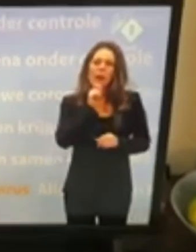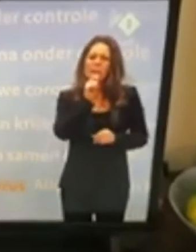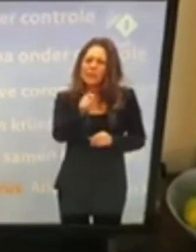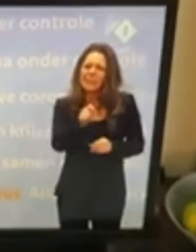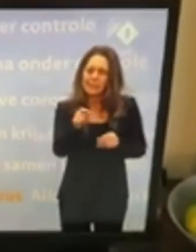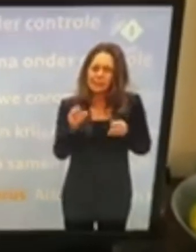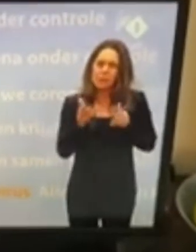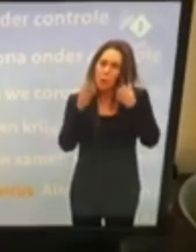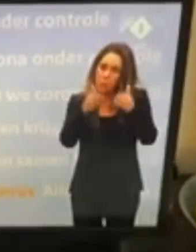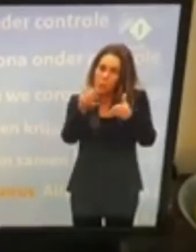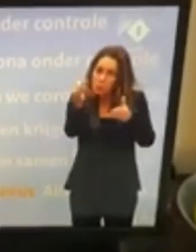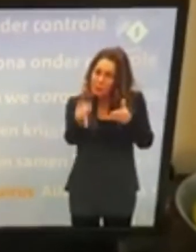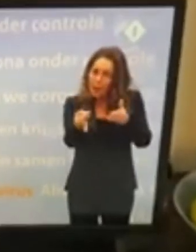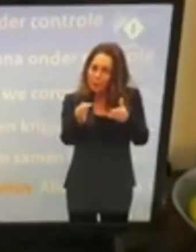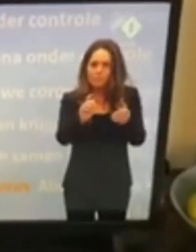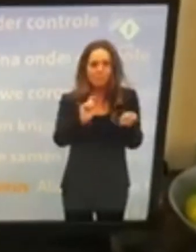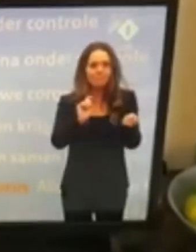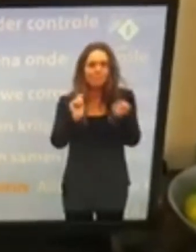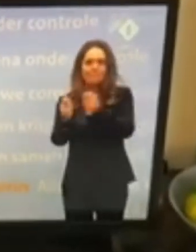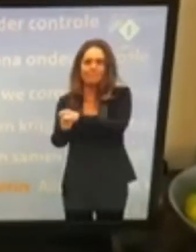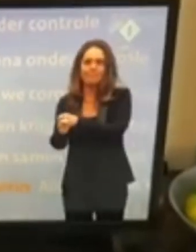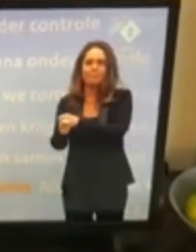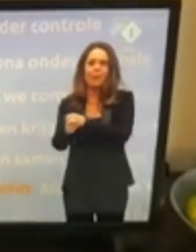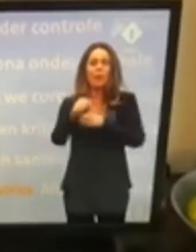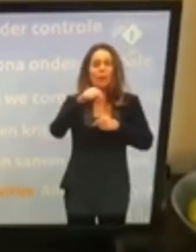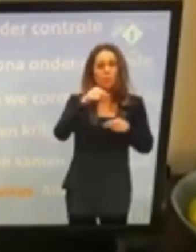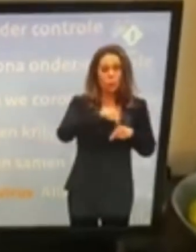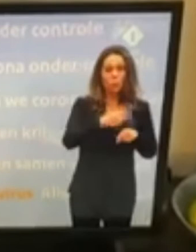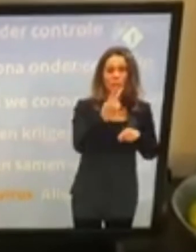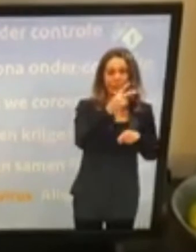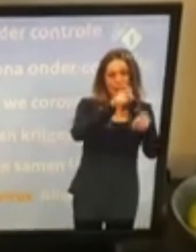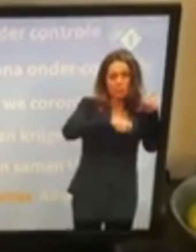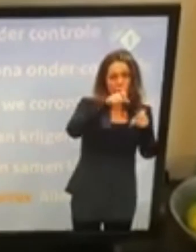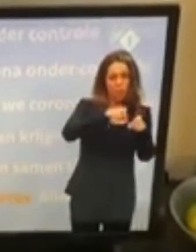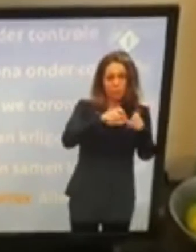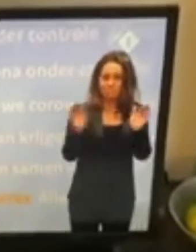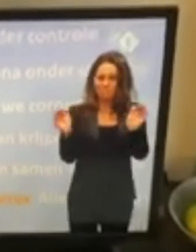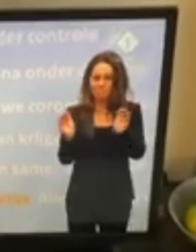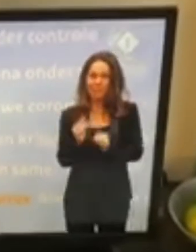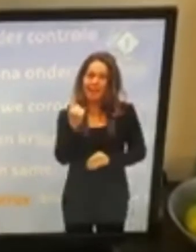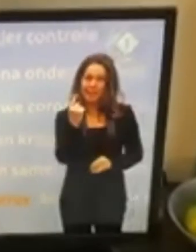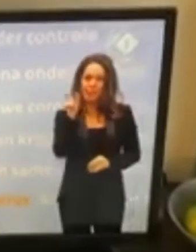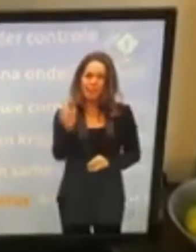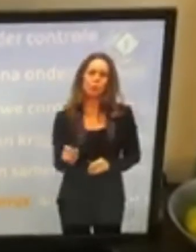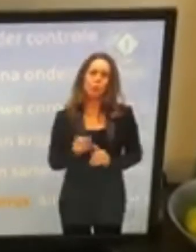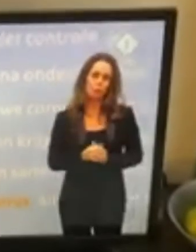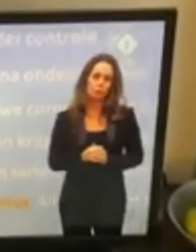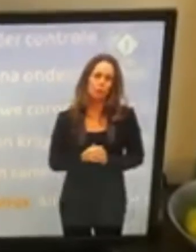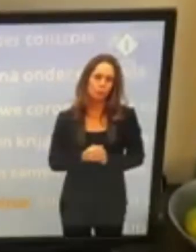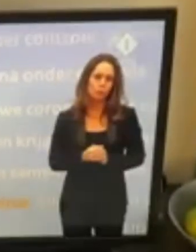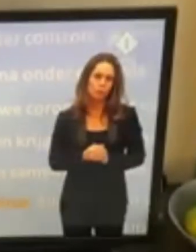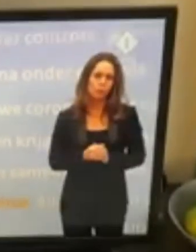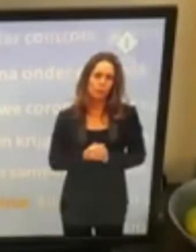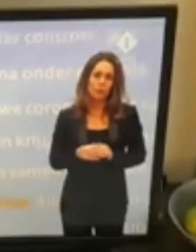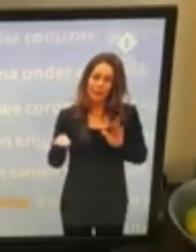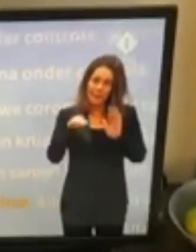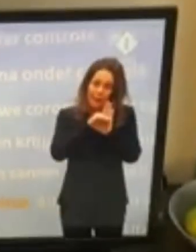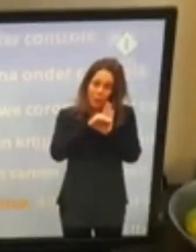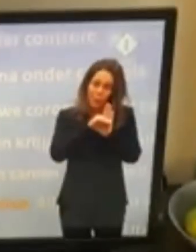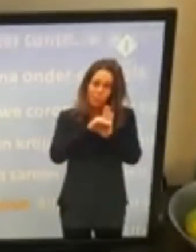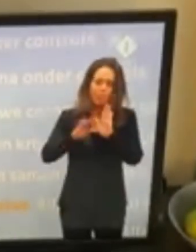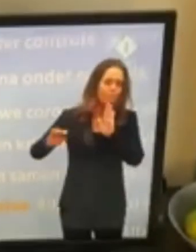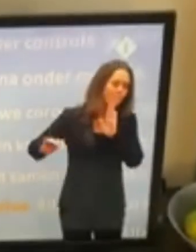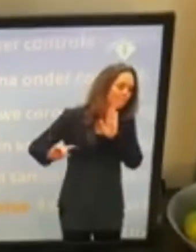Dat verandert namelijk van bezoek thuis van 2 personen terug naar 1 persoon. En die regel gaat onmiddellijk